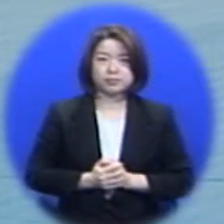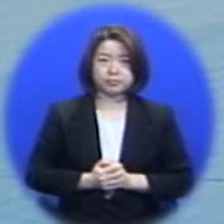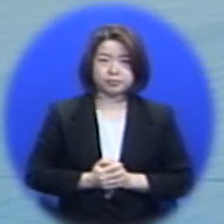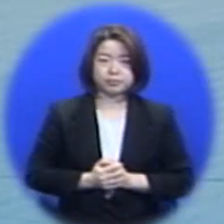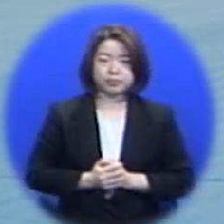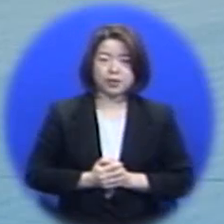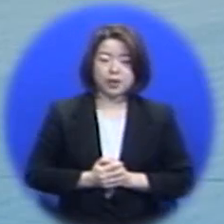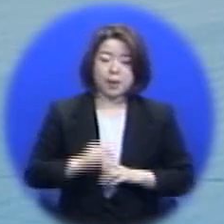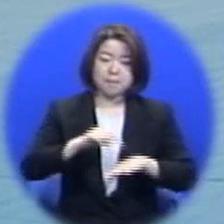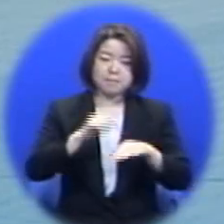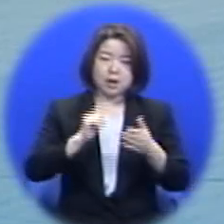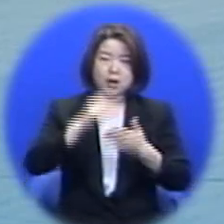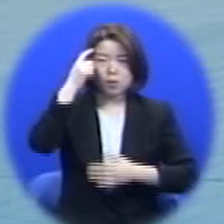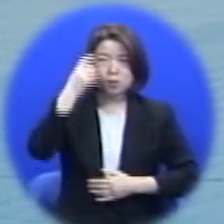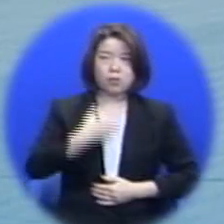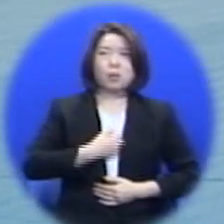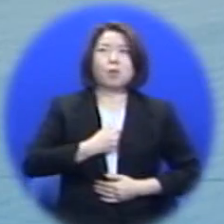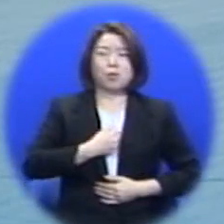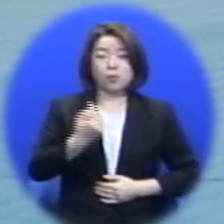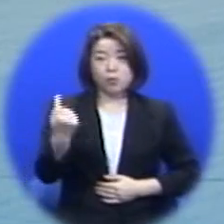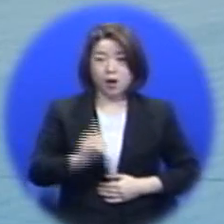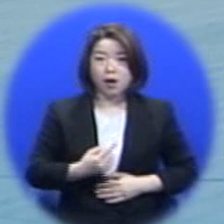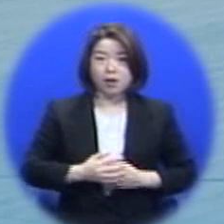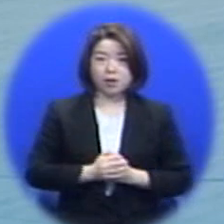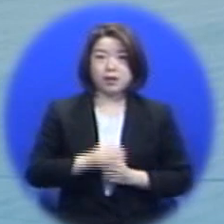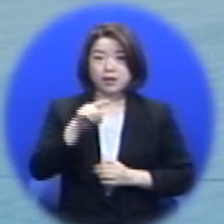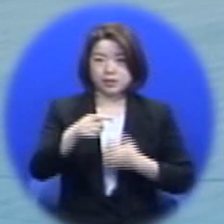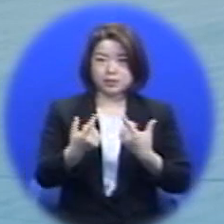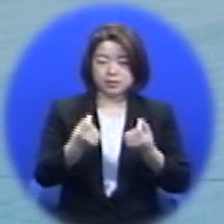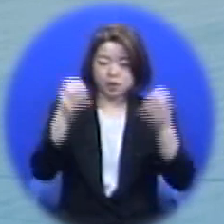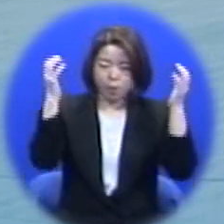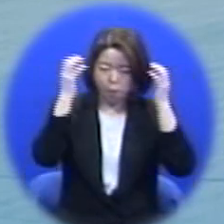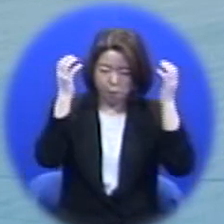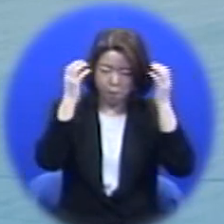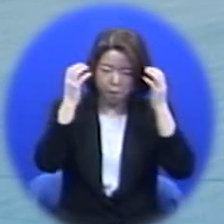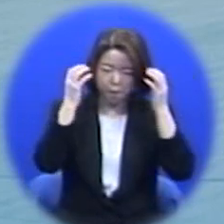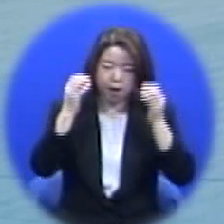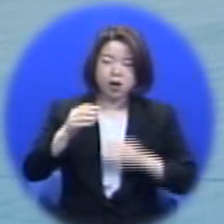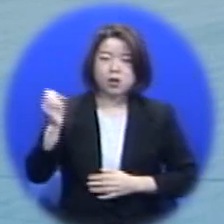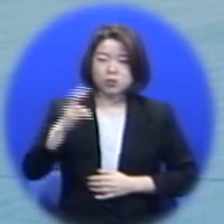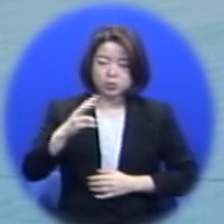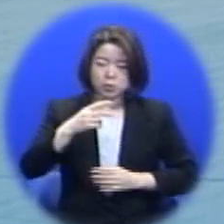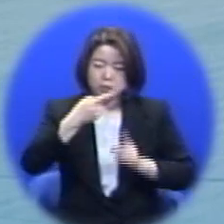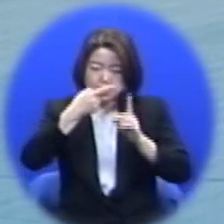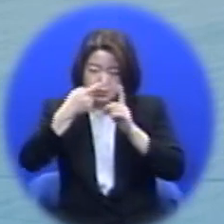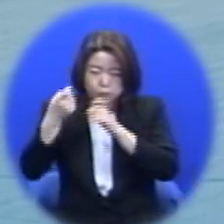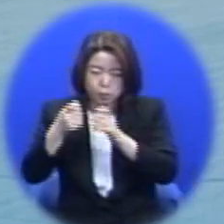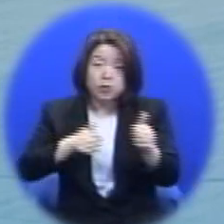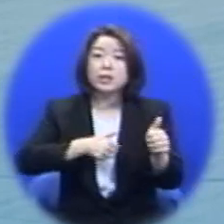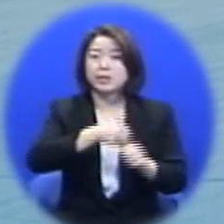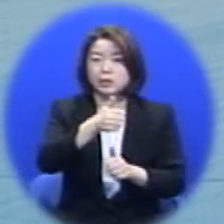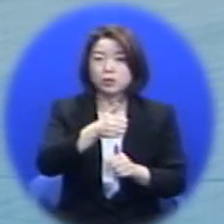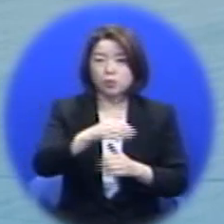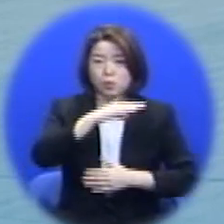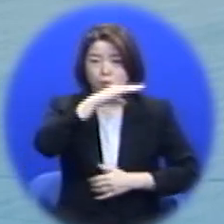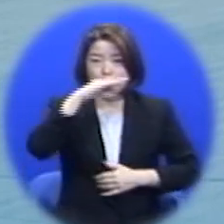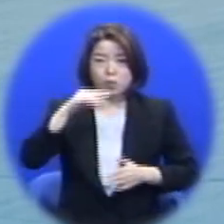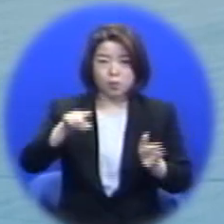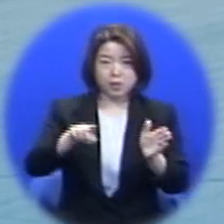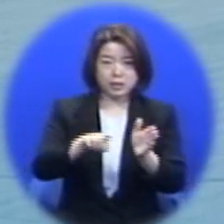마음의 충격이 옵니다. 그렇게 환난을 이기고 유혹을 이기고 그리고 올바른